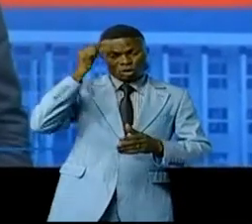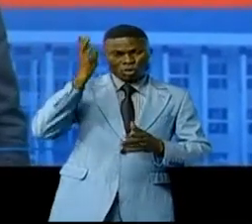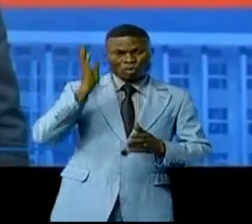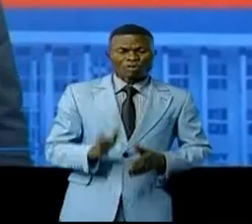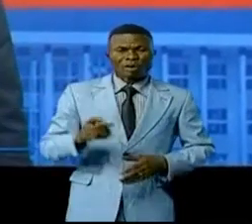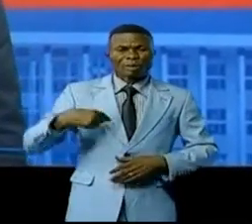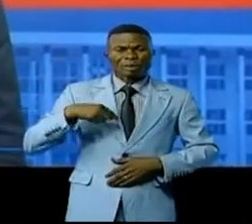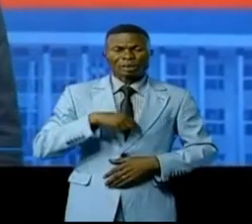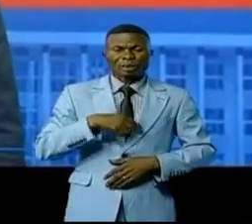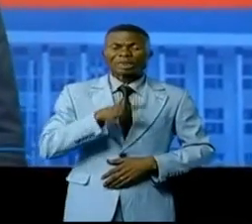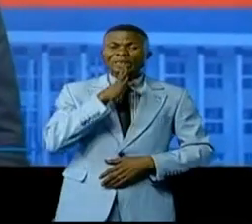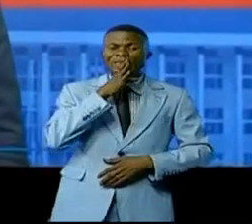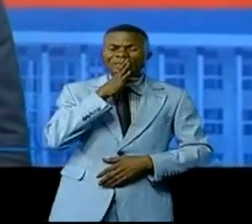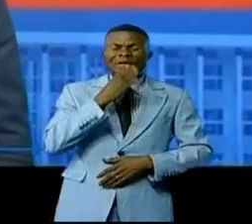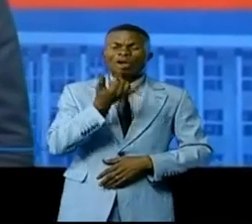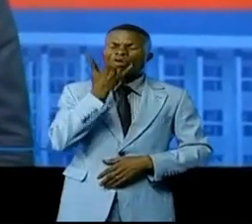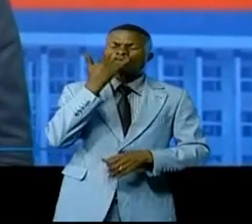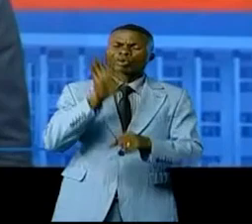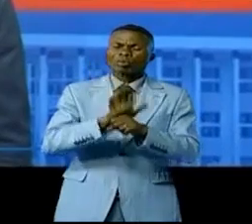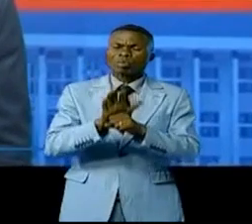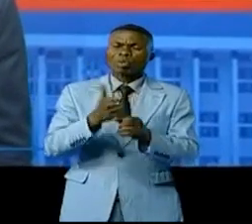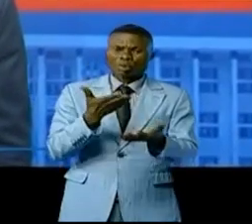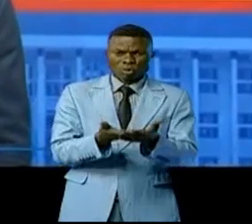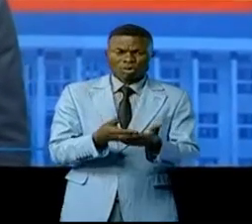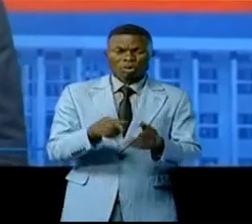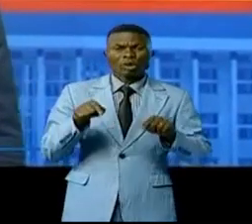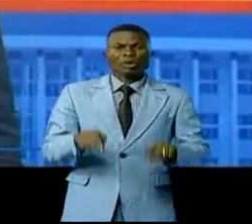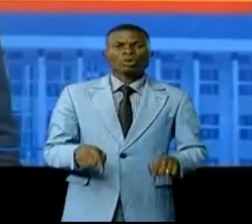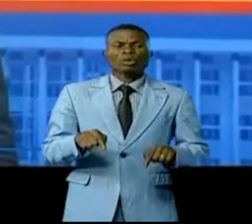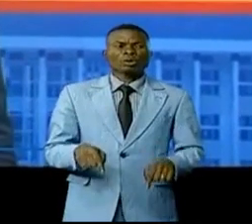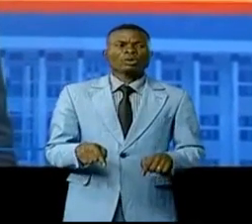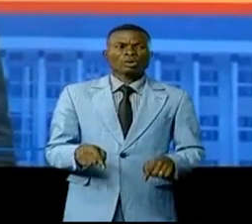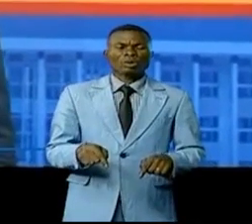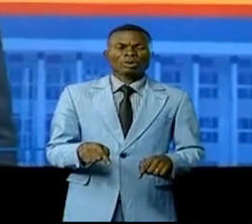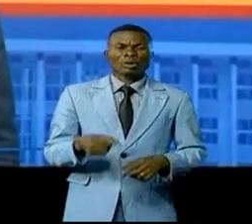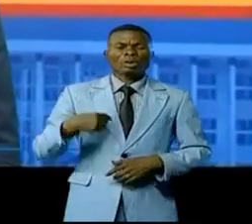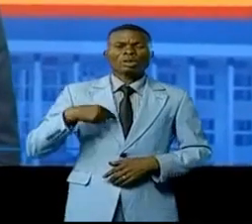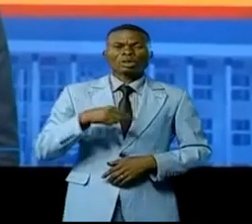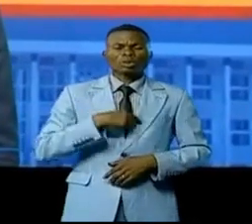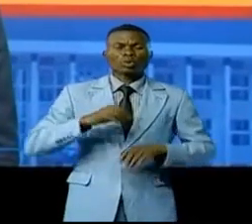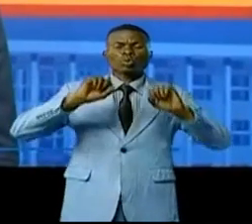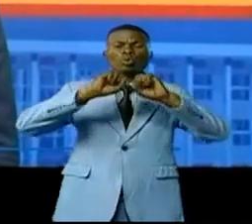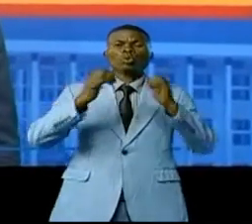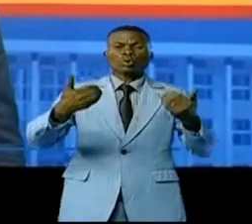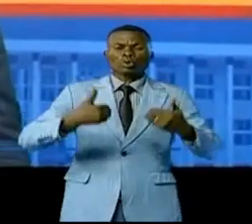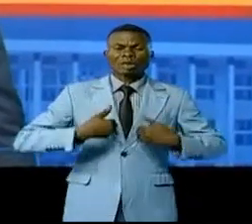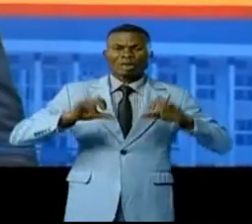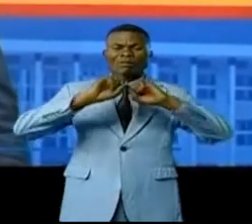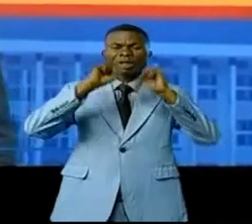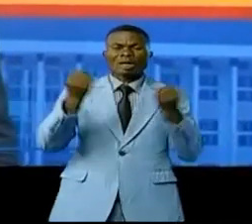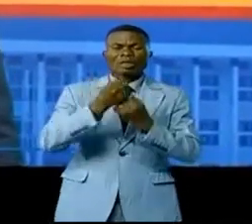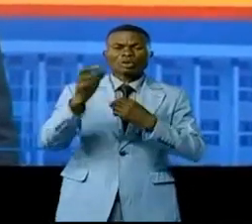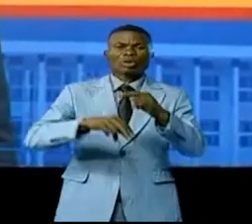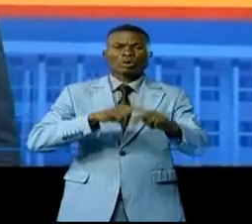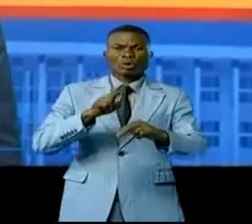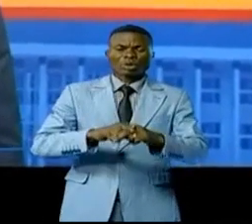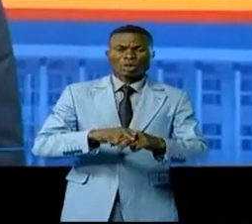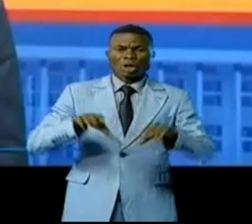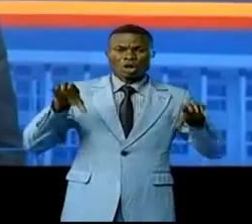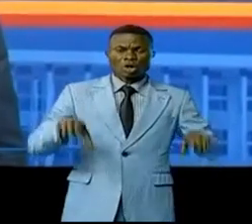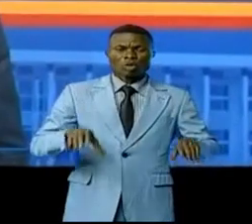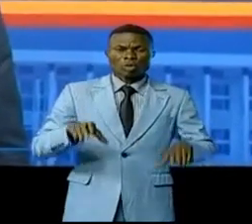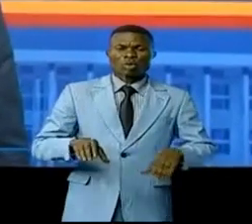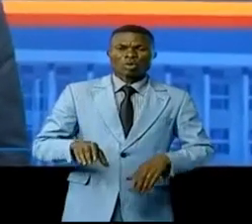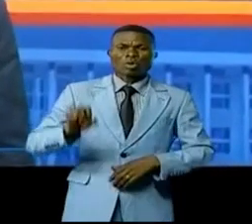beaucoup d'irrégularités. Vous savez qu'aujourd'hui, nous avons une compagnie nationale, Congo Airways, que nous